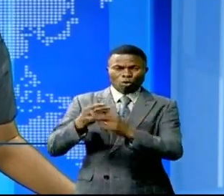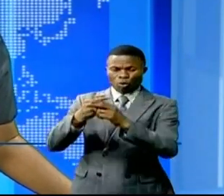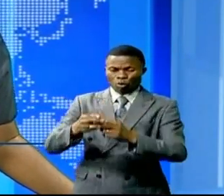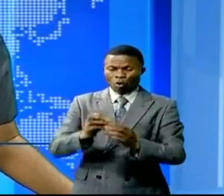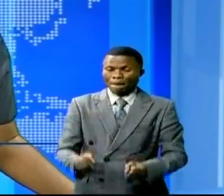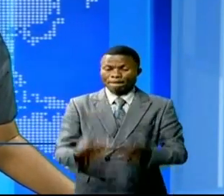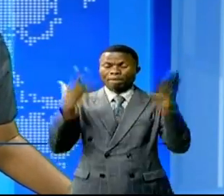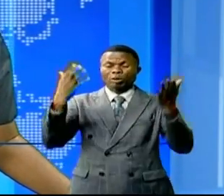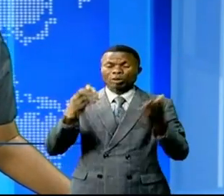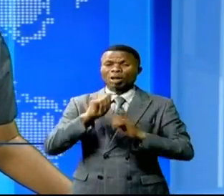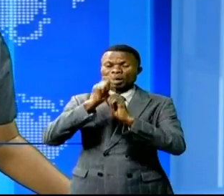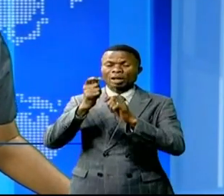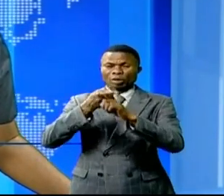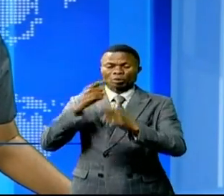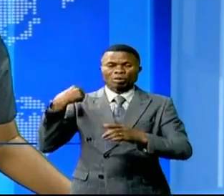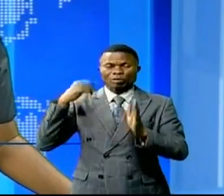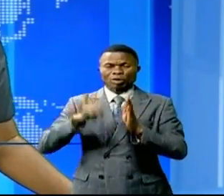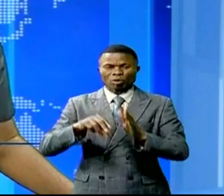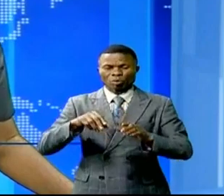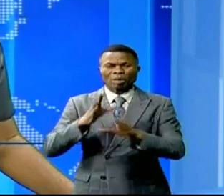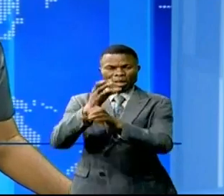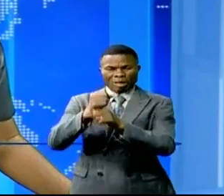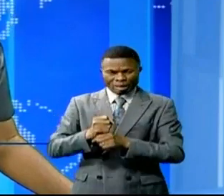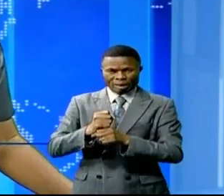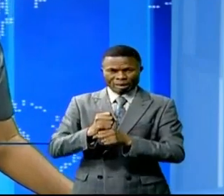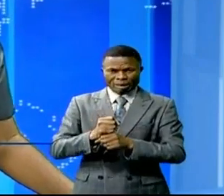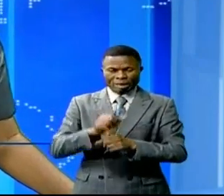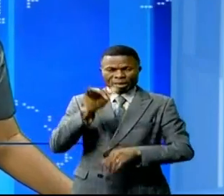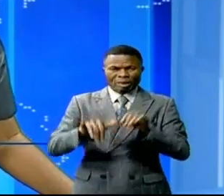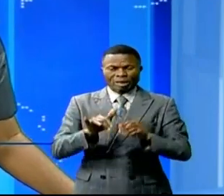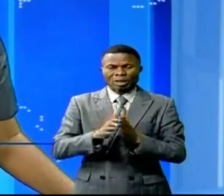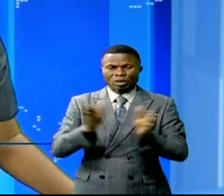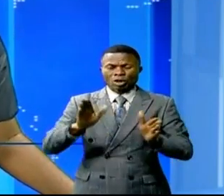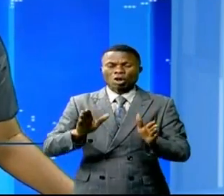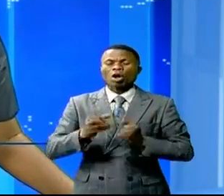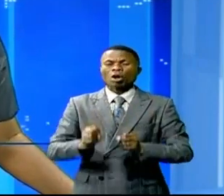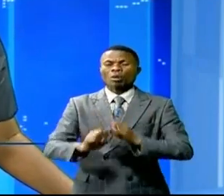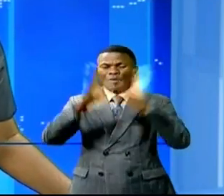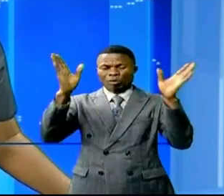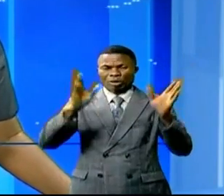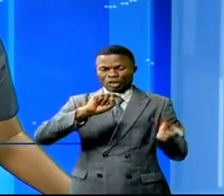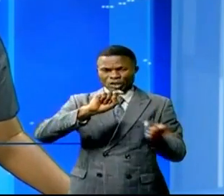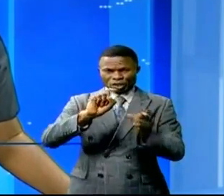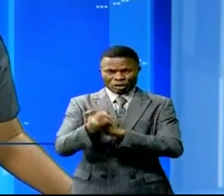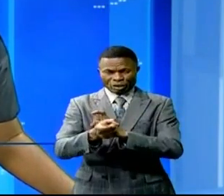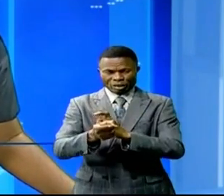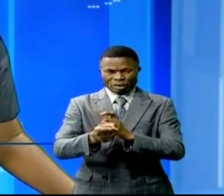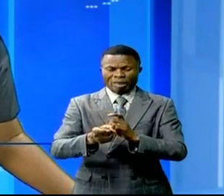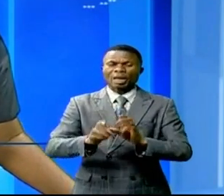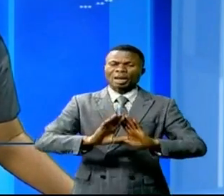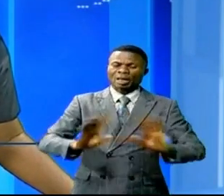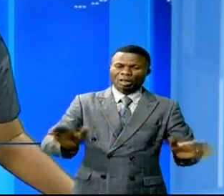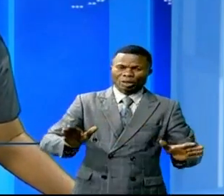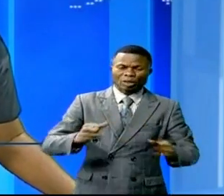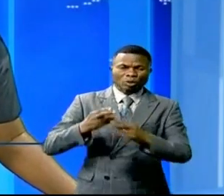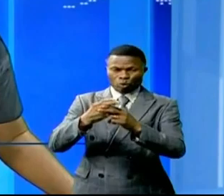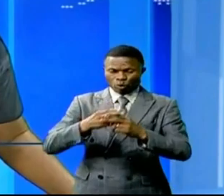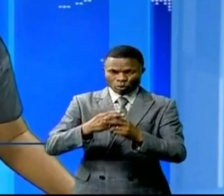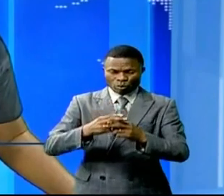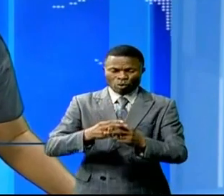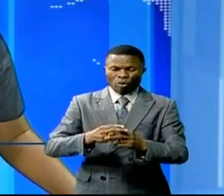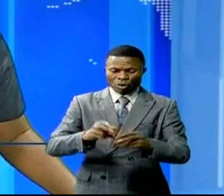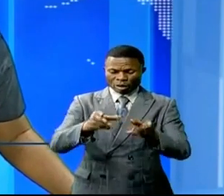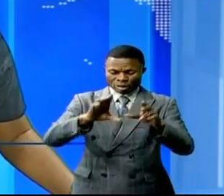du gouvernement congolais réceptionné hier à Goma par l'Observatoire volcanologique pour améliorer la capacité des surveillances de